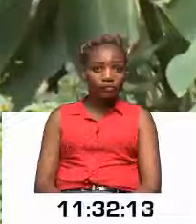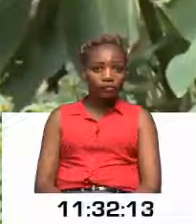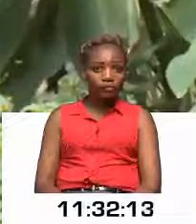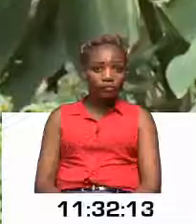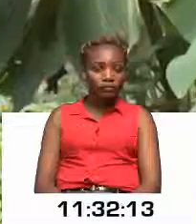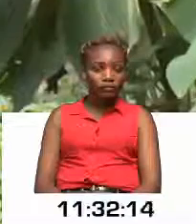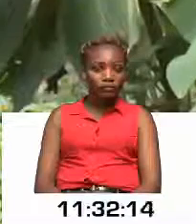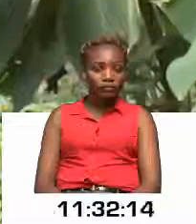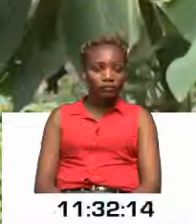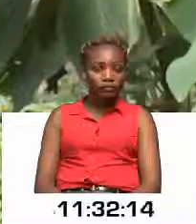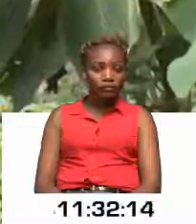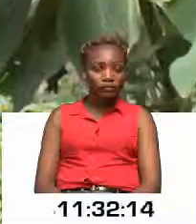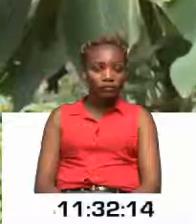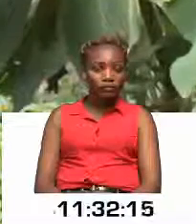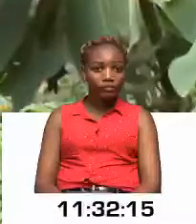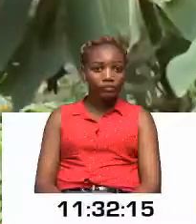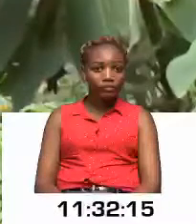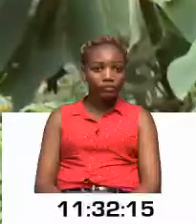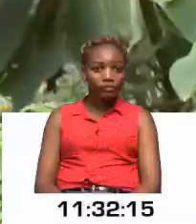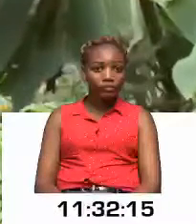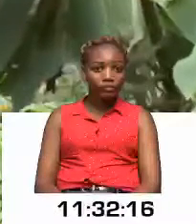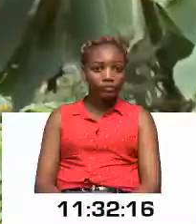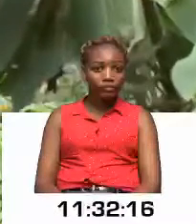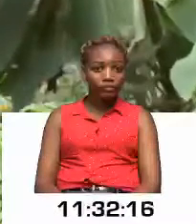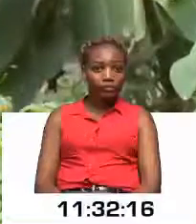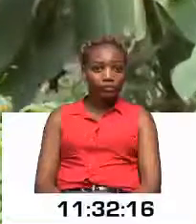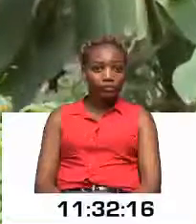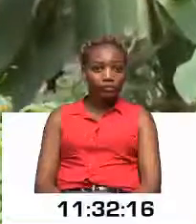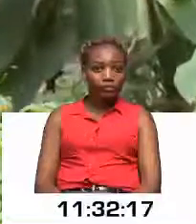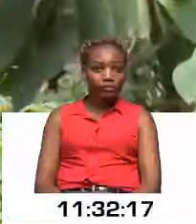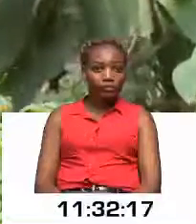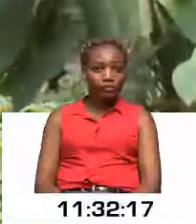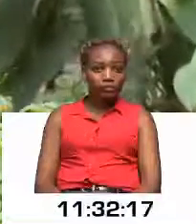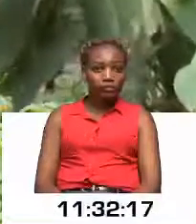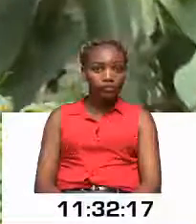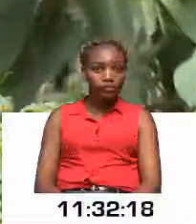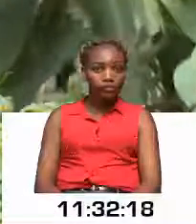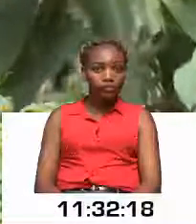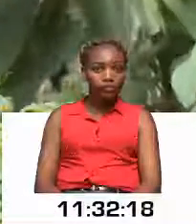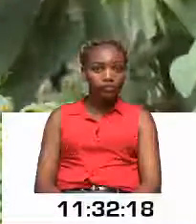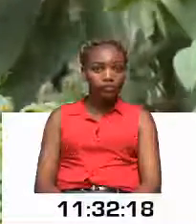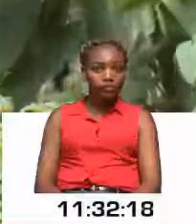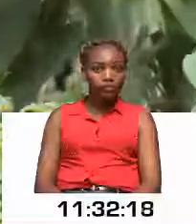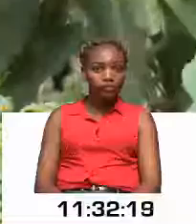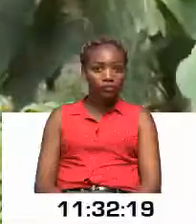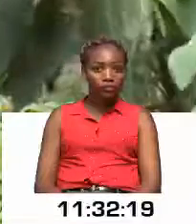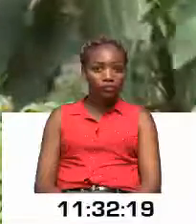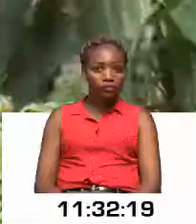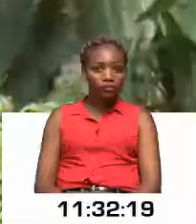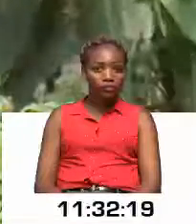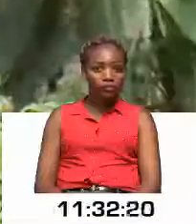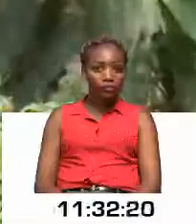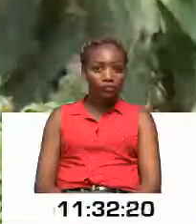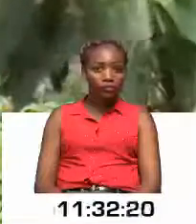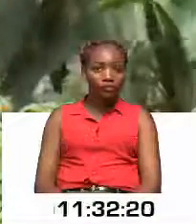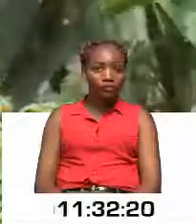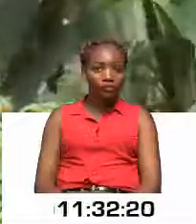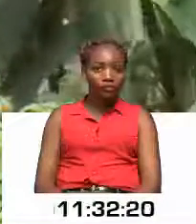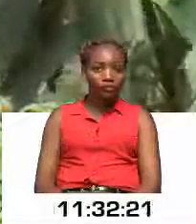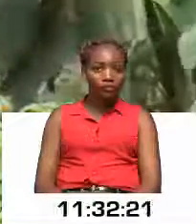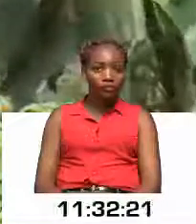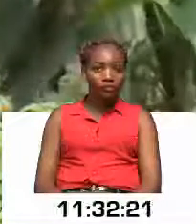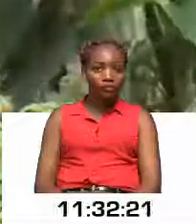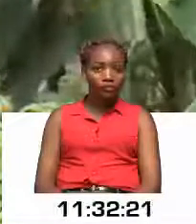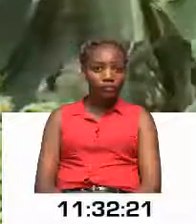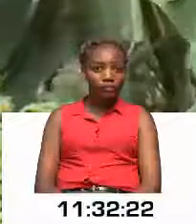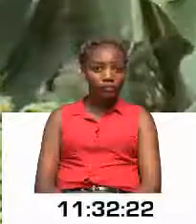ya vifaa kufikia sasa havifanyi kazi, na wakati ambapo mwenyekiti wa baraza la magavana ambaye ni Wycliffe